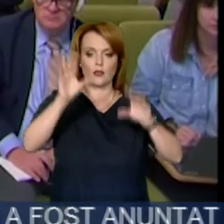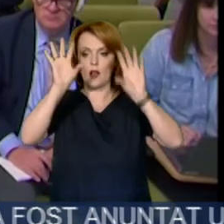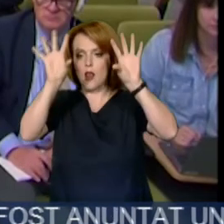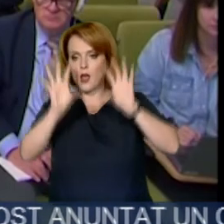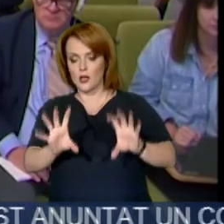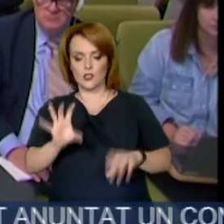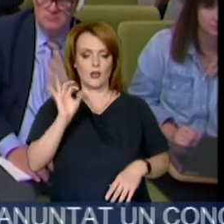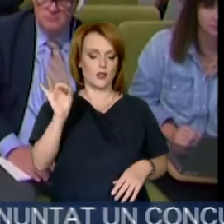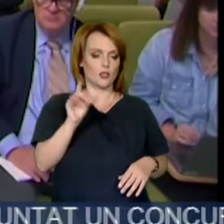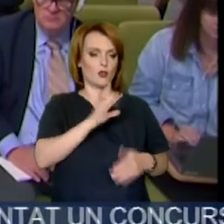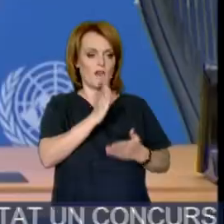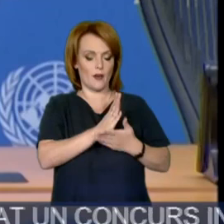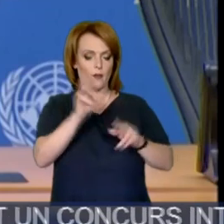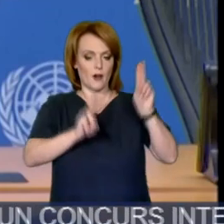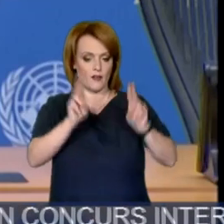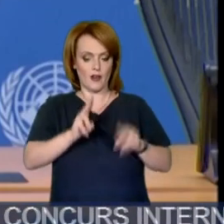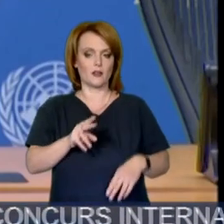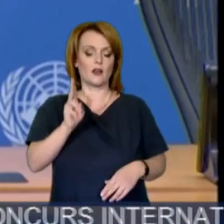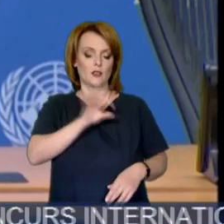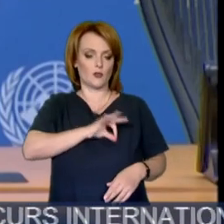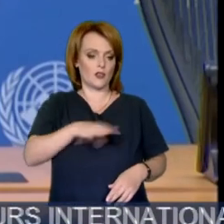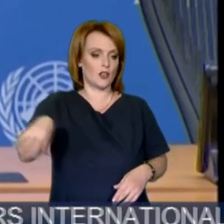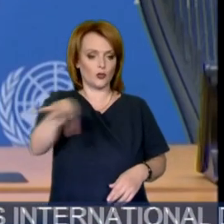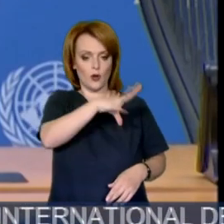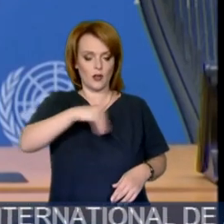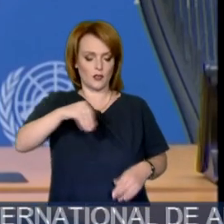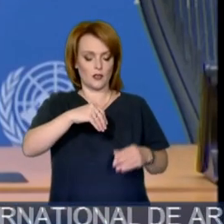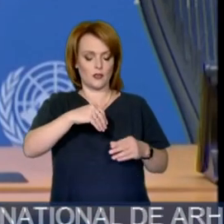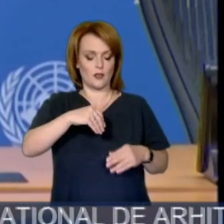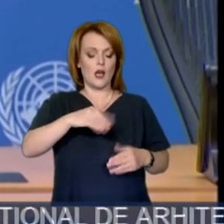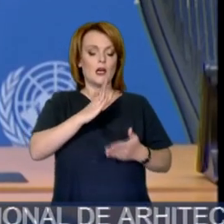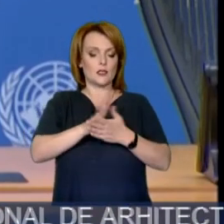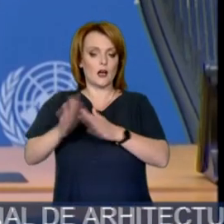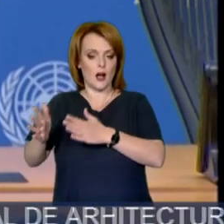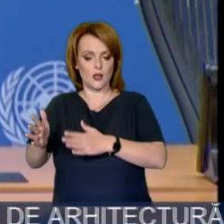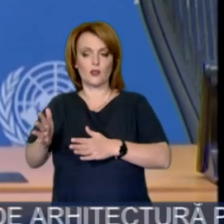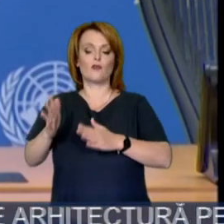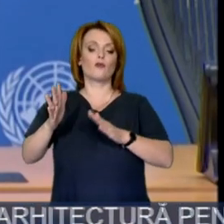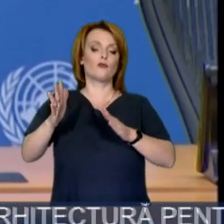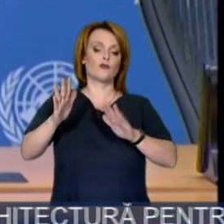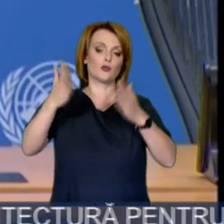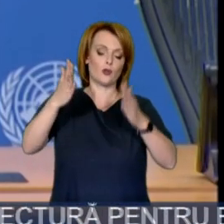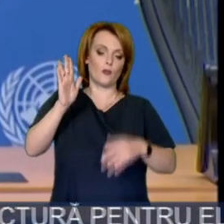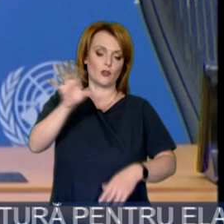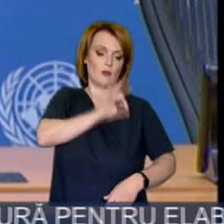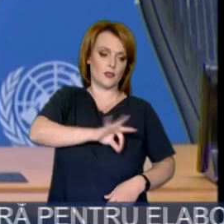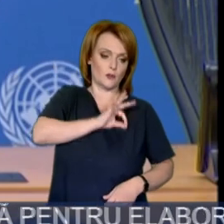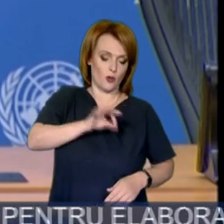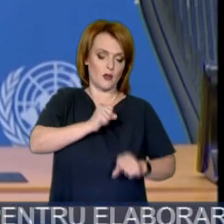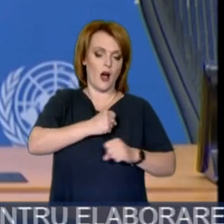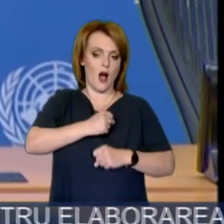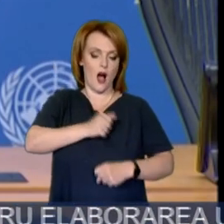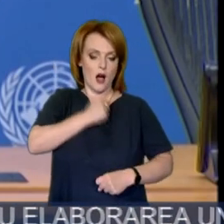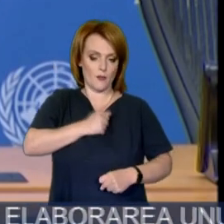strategiile țării se aplică pe întreg teritoriul său sunt prevăzute și cazuri în care utilizarea unei arme nucleare este